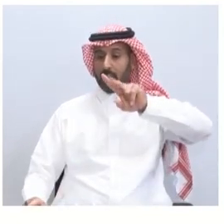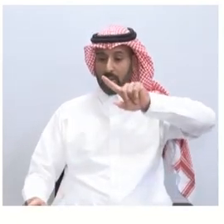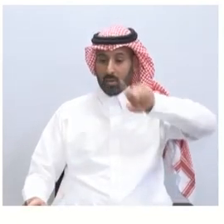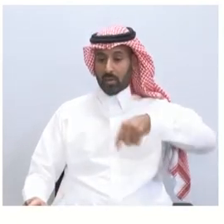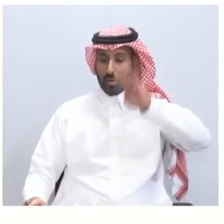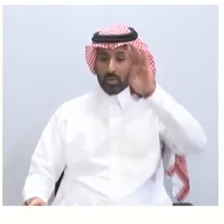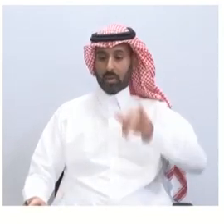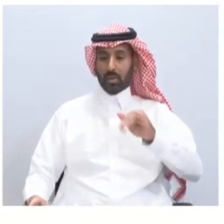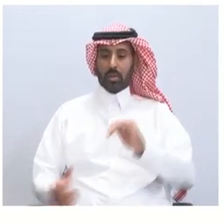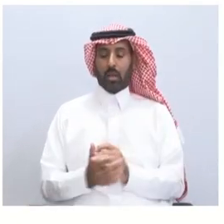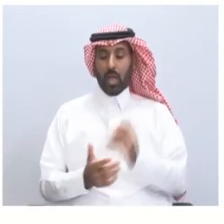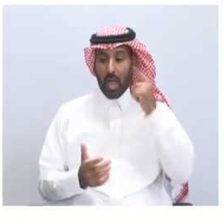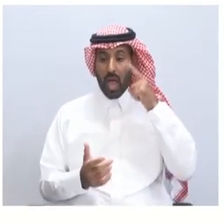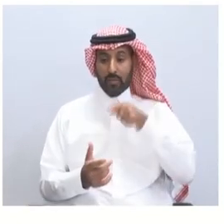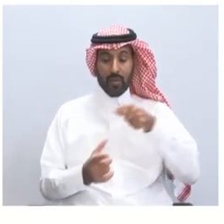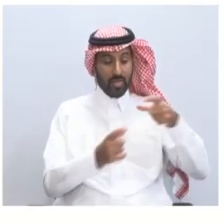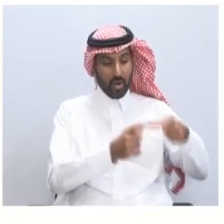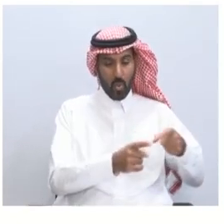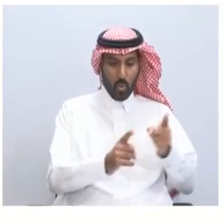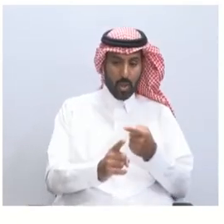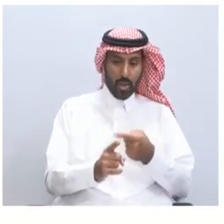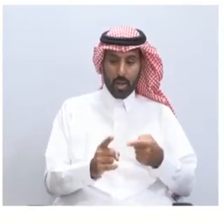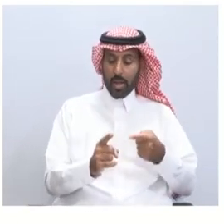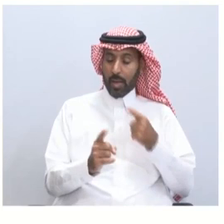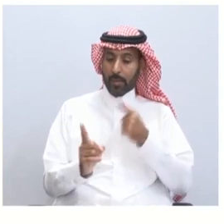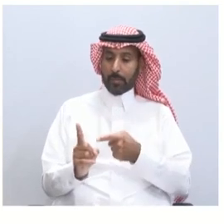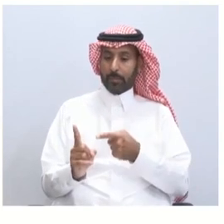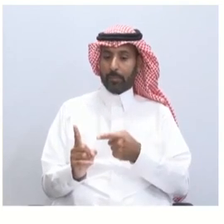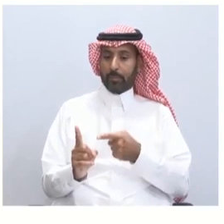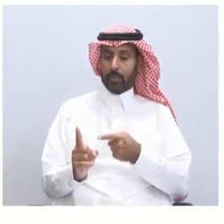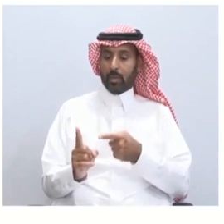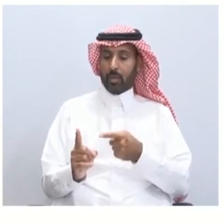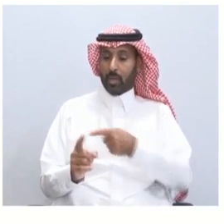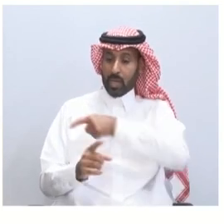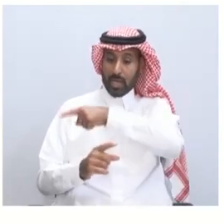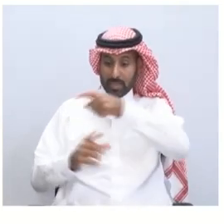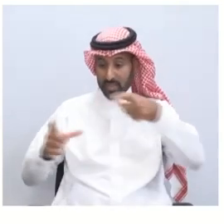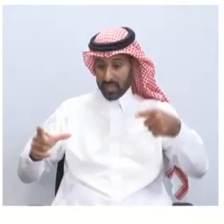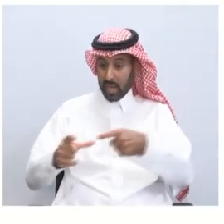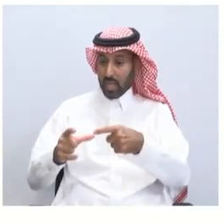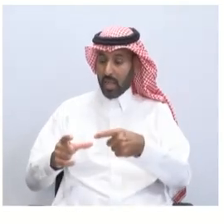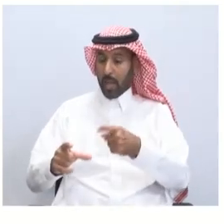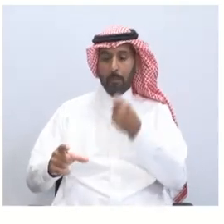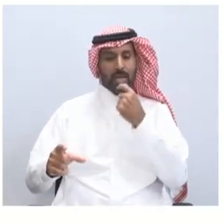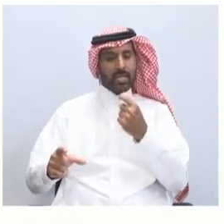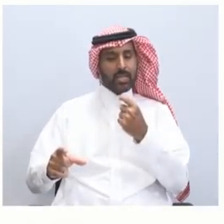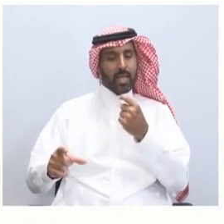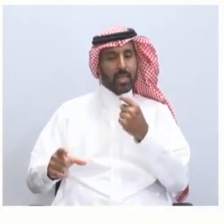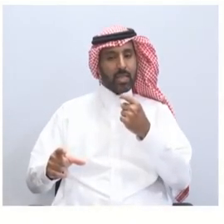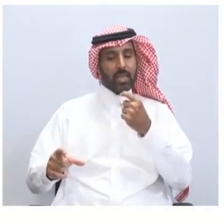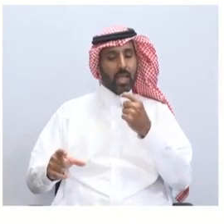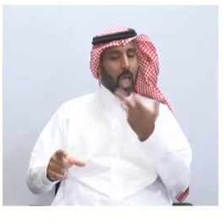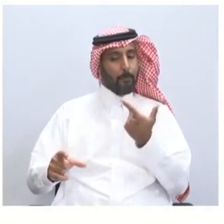ان عرفت هذه القوات بقوه الامام تركي بن عبد الله حاصرته لمده كم ممتازين 30